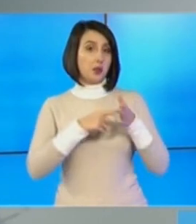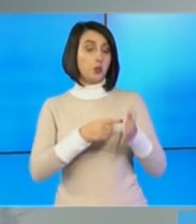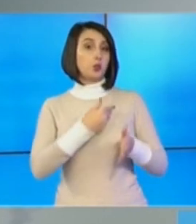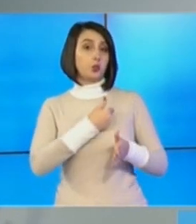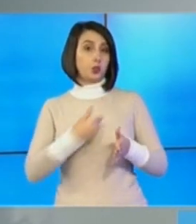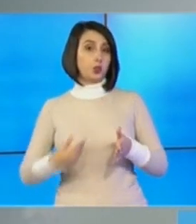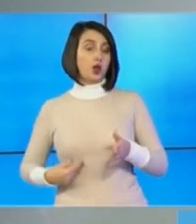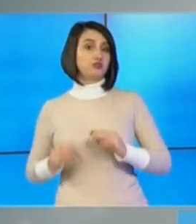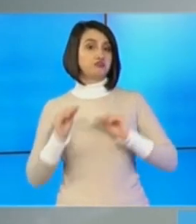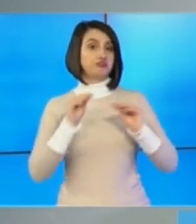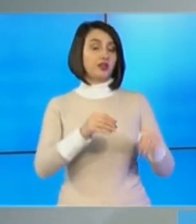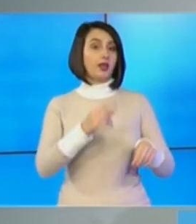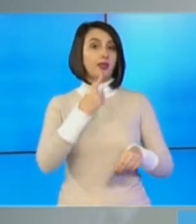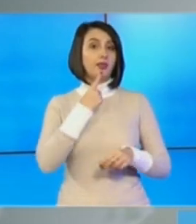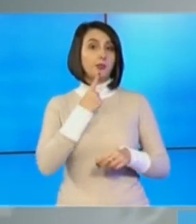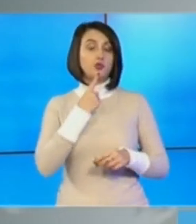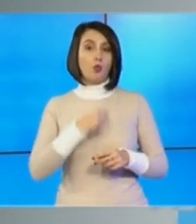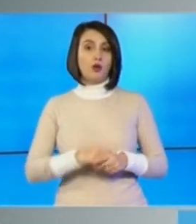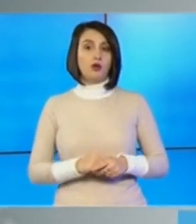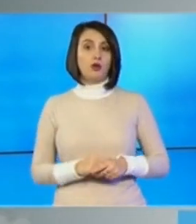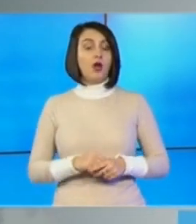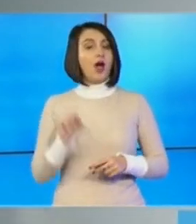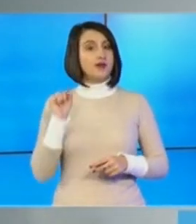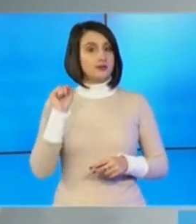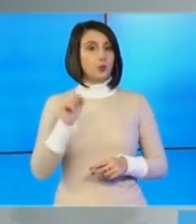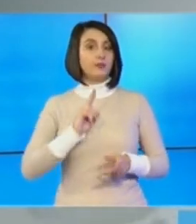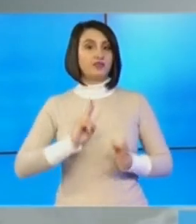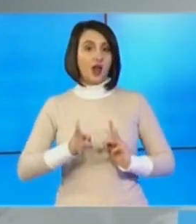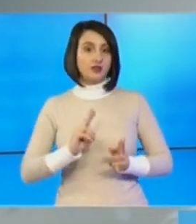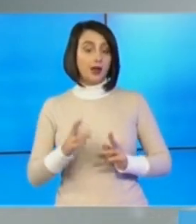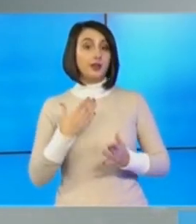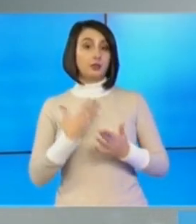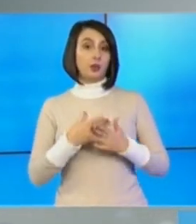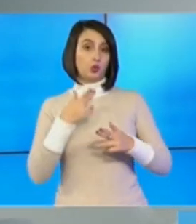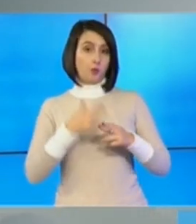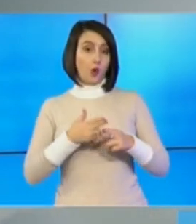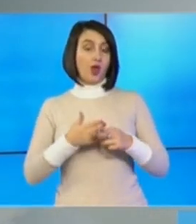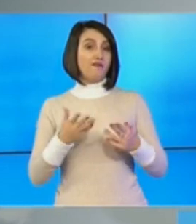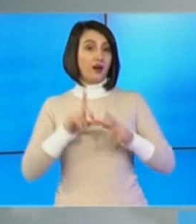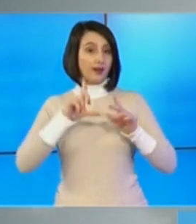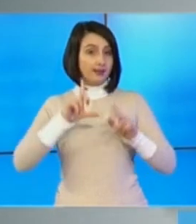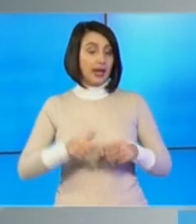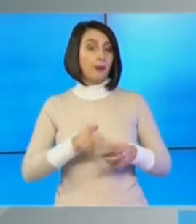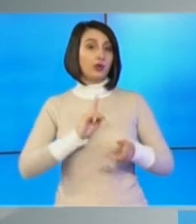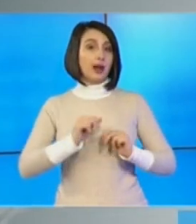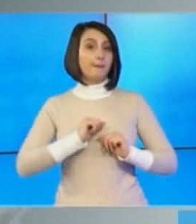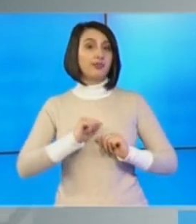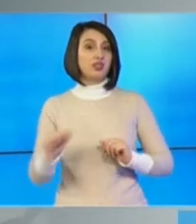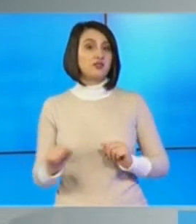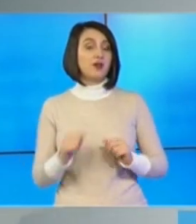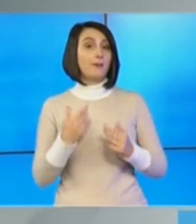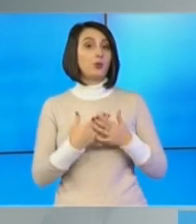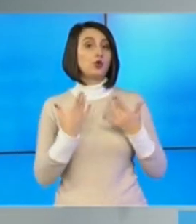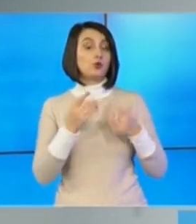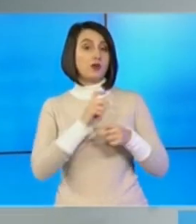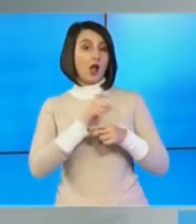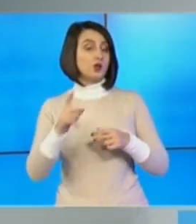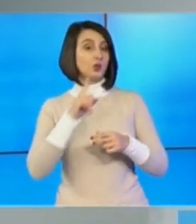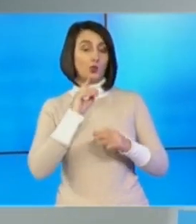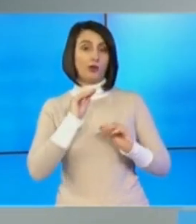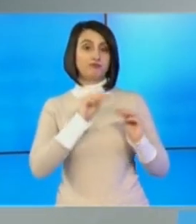Timișoara. Practic, noi asigurăm tratarea pacienților care au nevoie de internare în secțiile de terapie intensivă, pentru că numărul cazurilor nu este distribuit